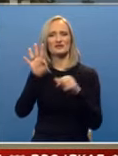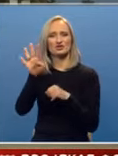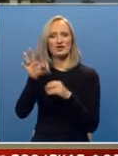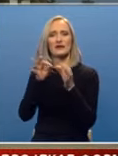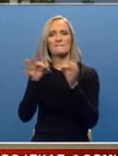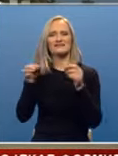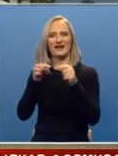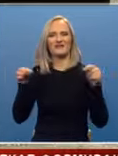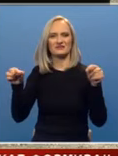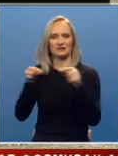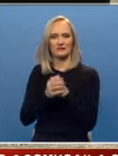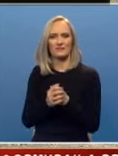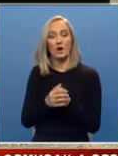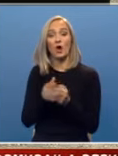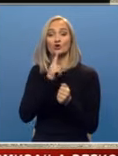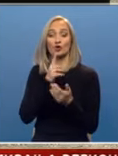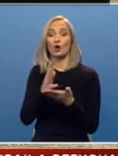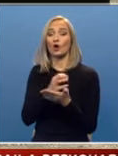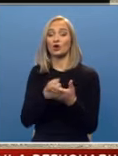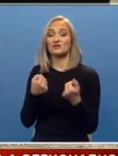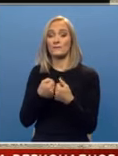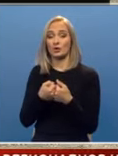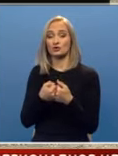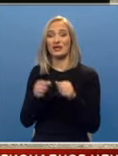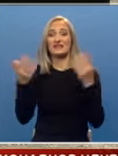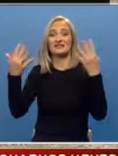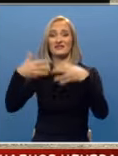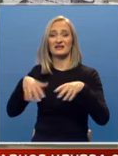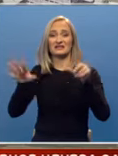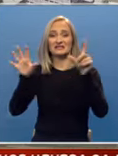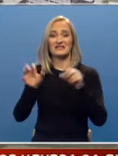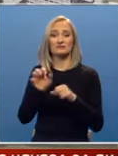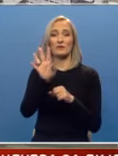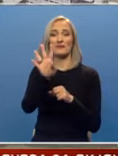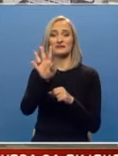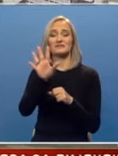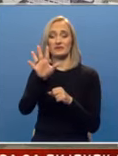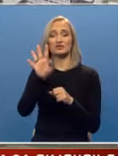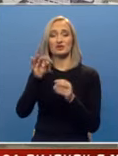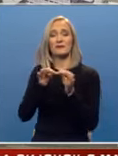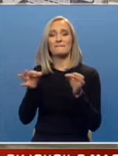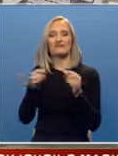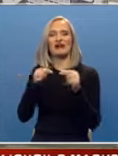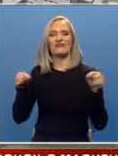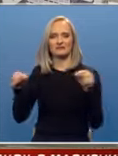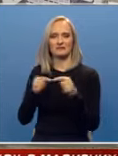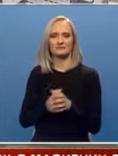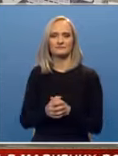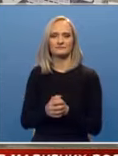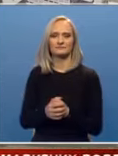11.474 metra kvadratna, od kojeg je korisni prostor 9.754 metra kvadratna.